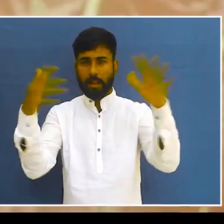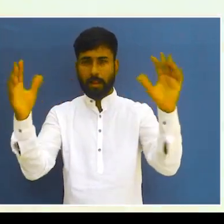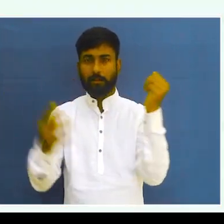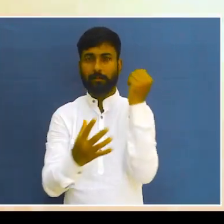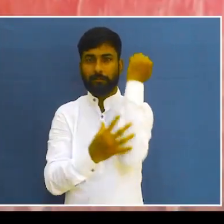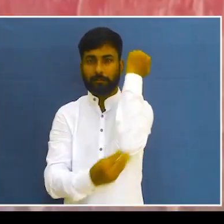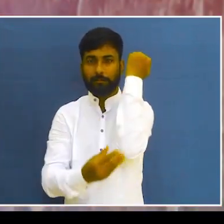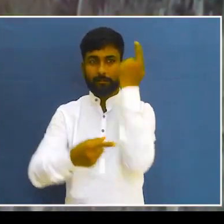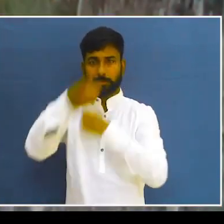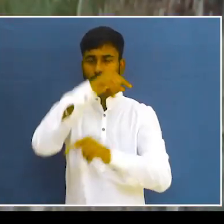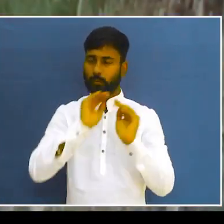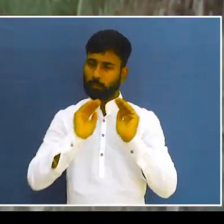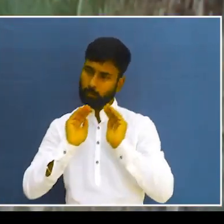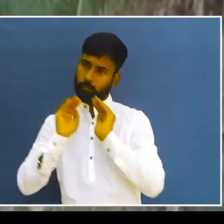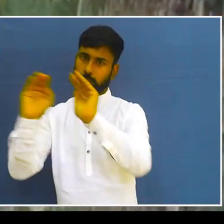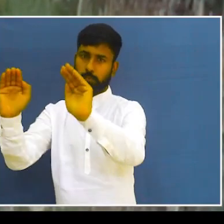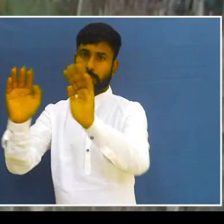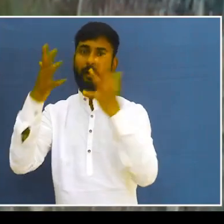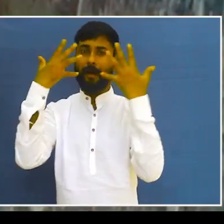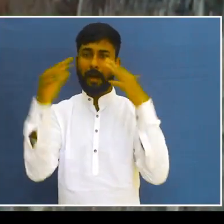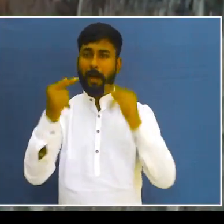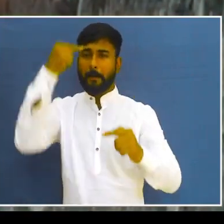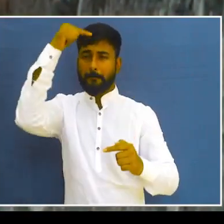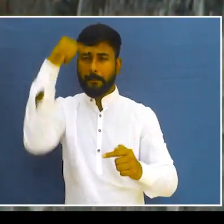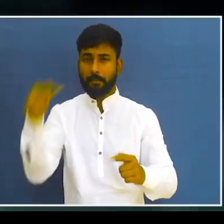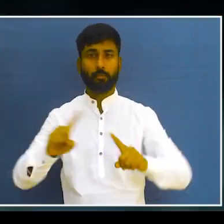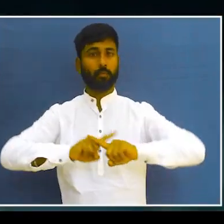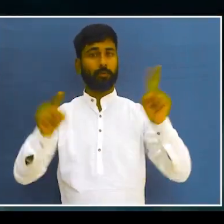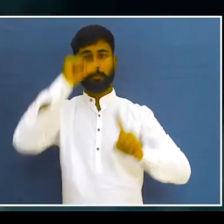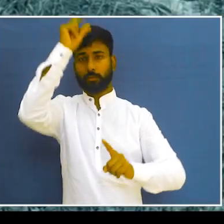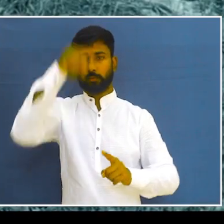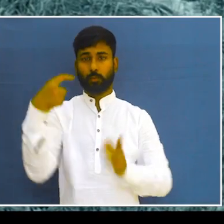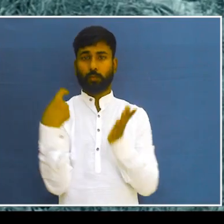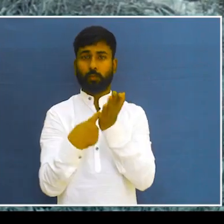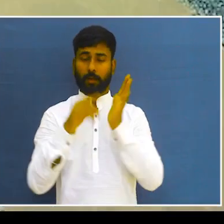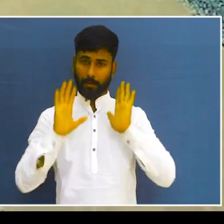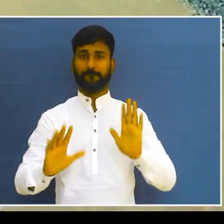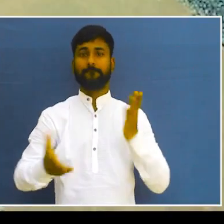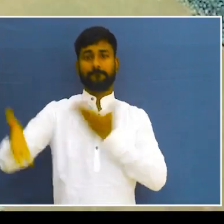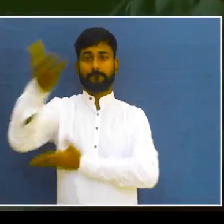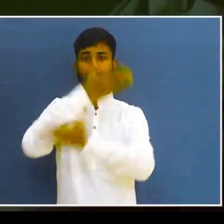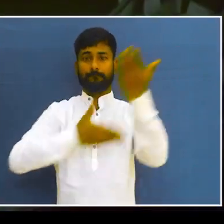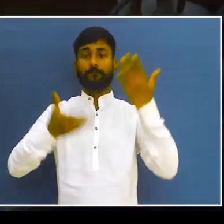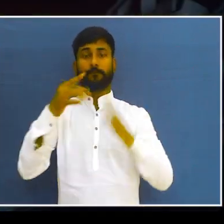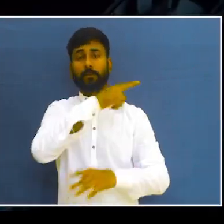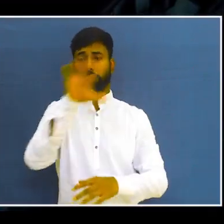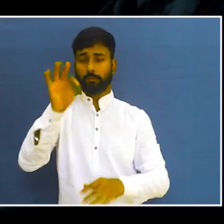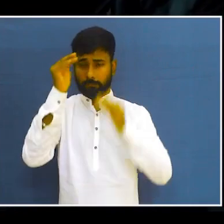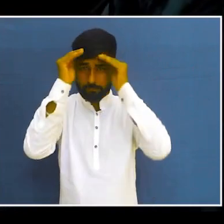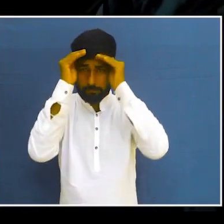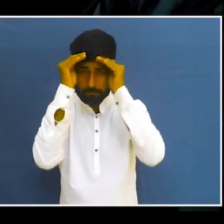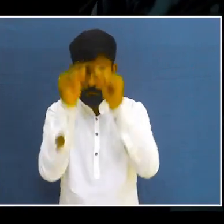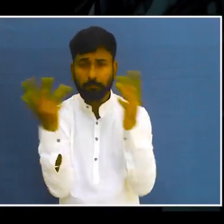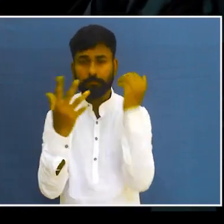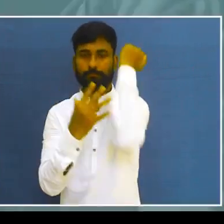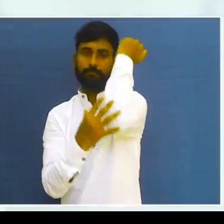है। पहले जहां देश के जरूरतमंद नागरिक बिजली, पानी, सड़क जैसी बुनियादी सुविधाओं